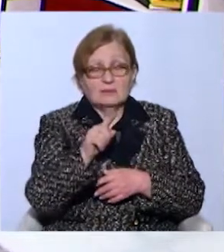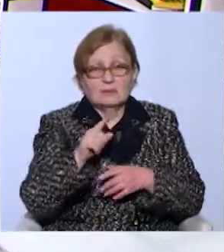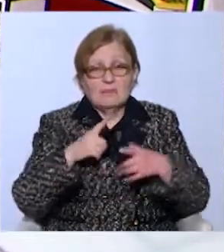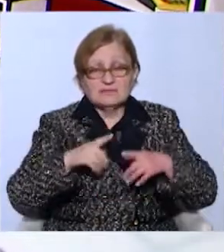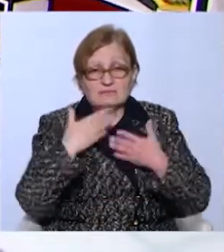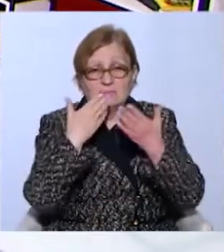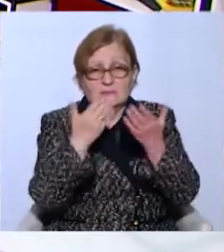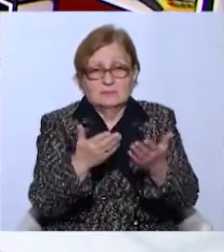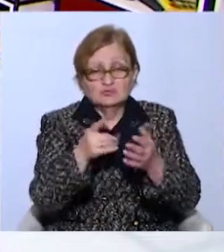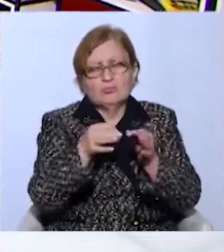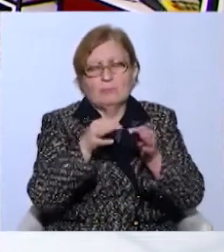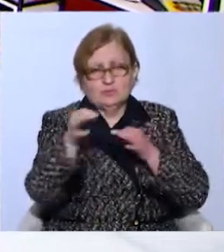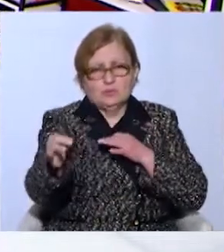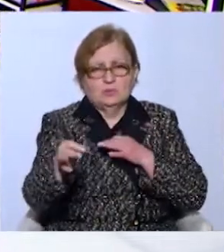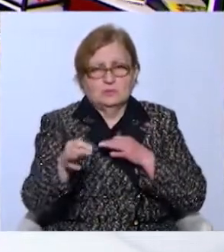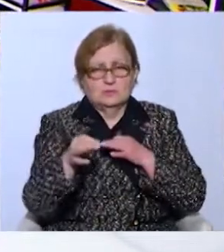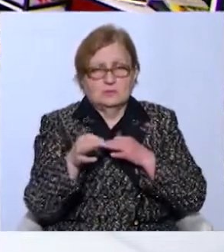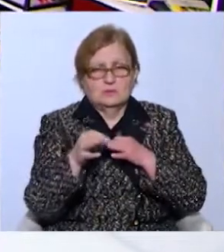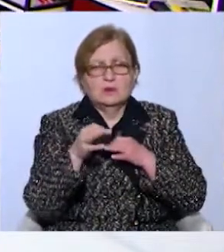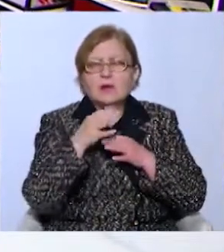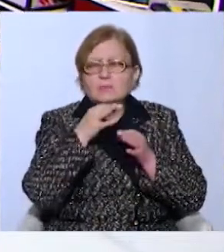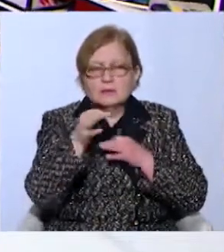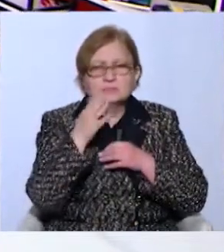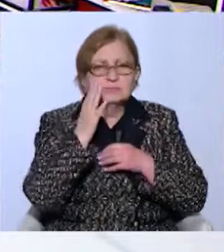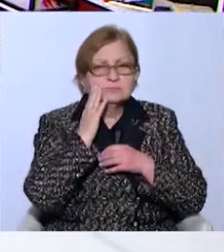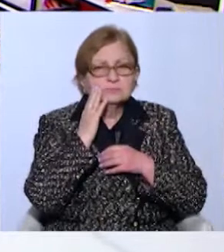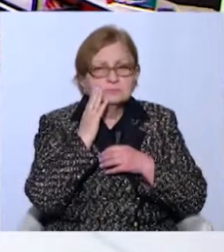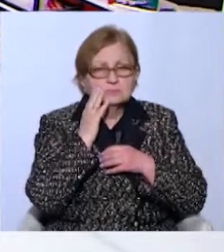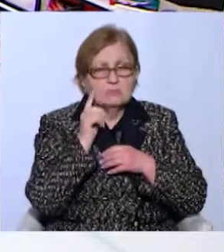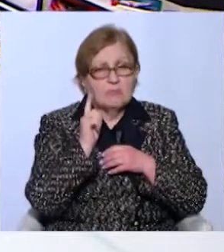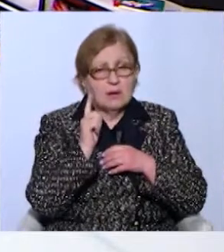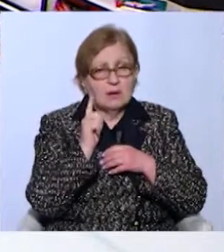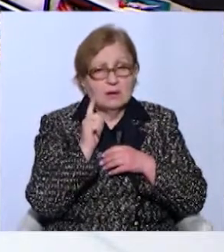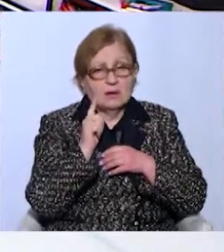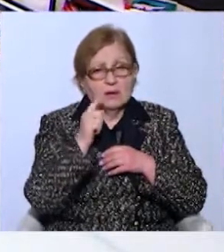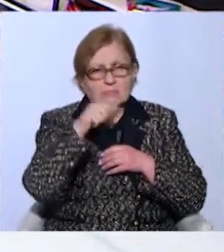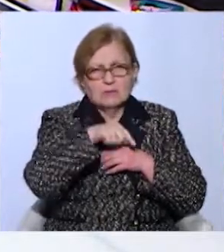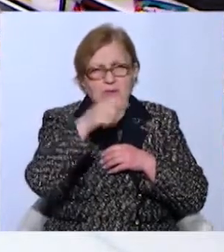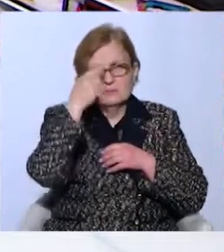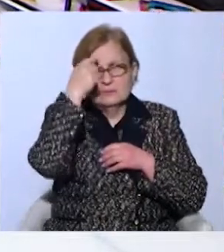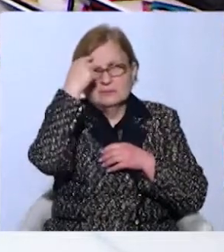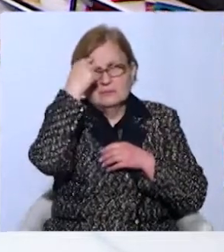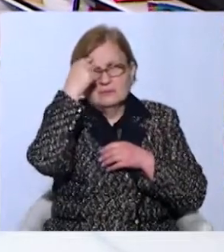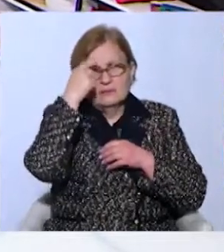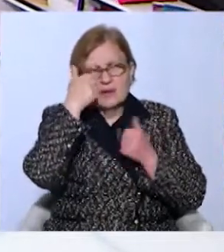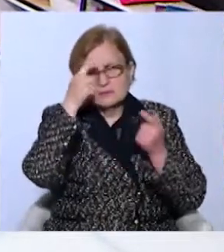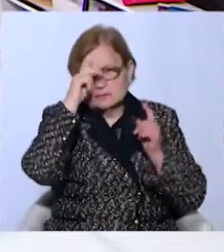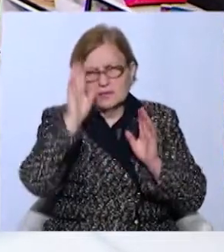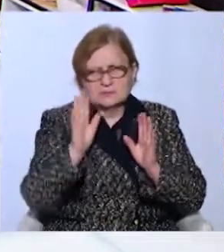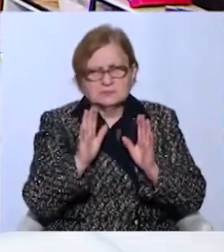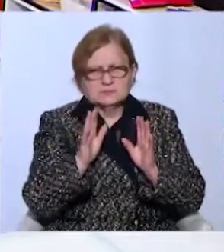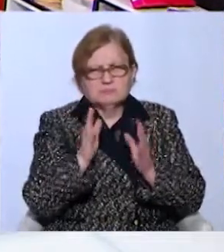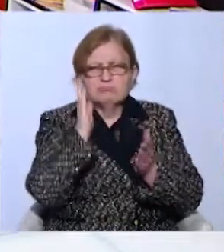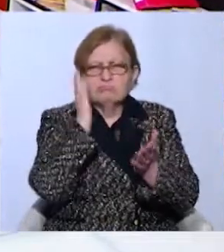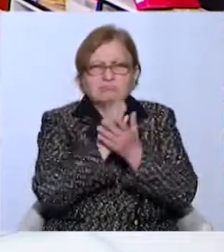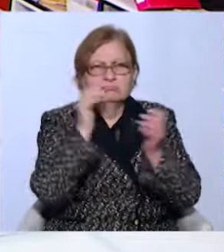belli. Pasuk hop. Pasuk yari sore. Agam titon lo. Kanzre bul yara gak ras pasuk hop da rato. Da pasuk yari